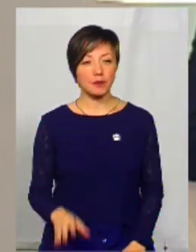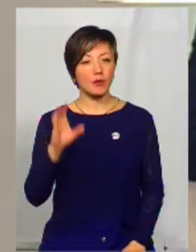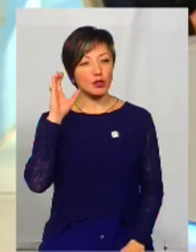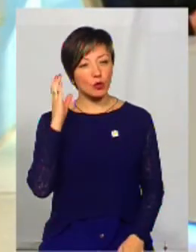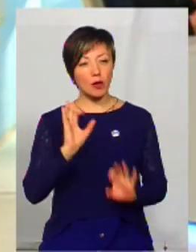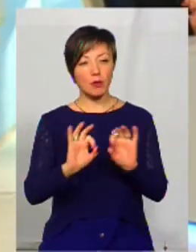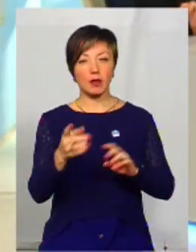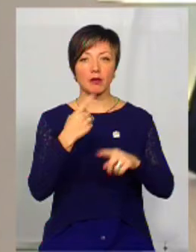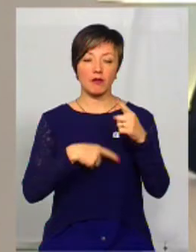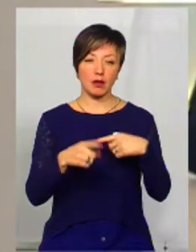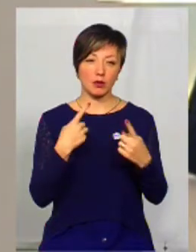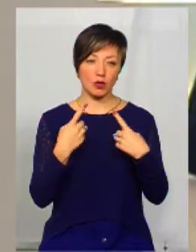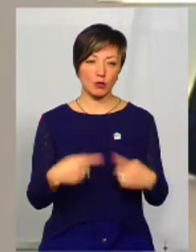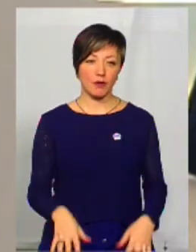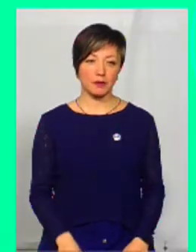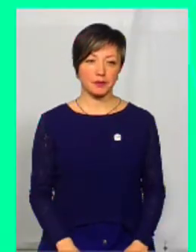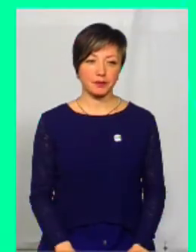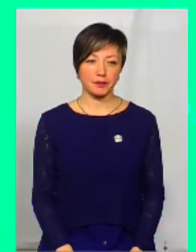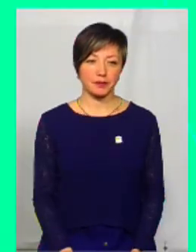його коментар і повернемось до розмови.